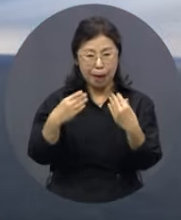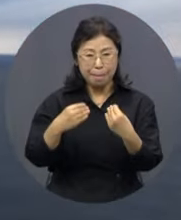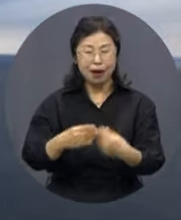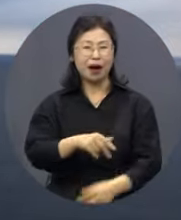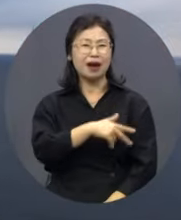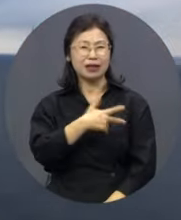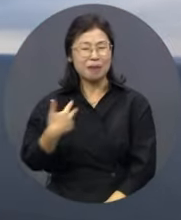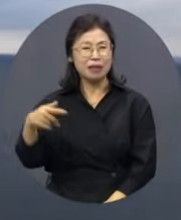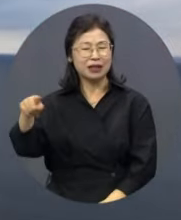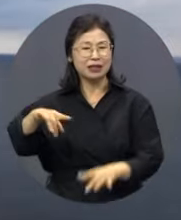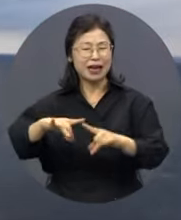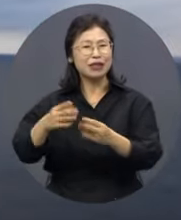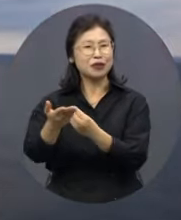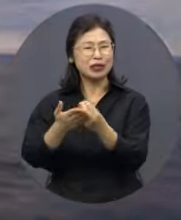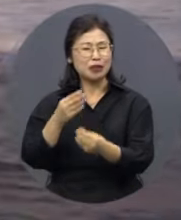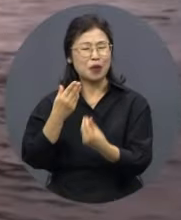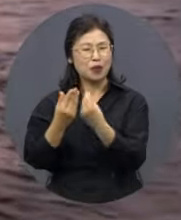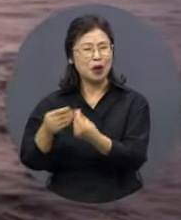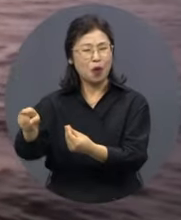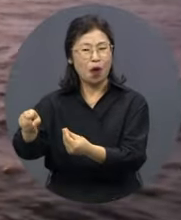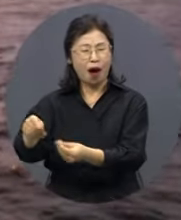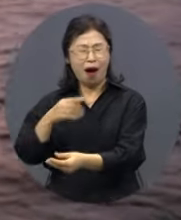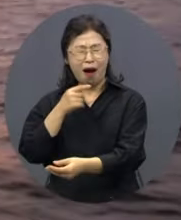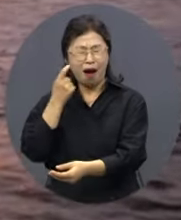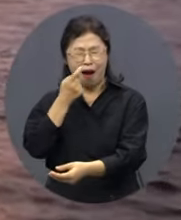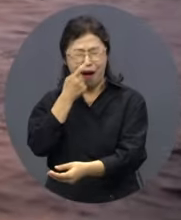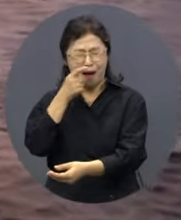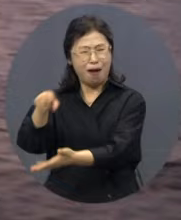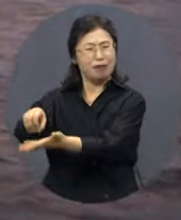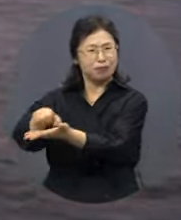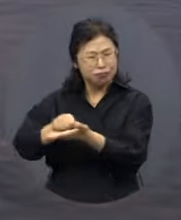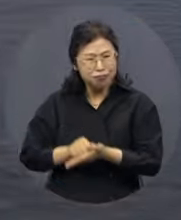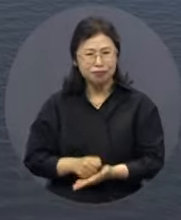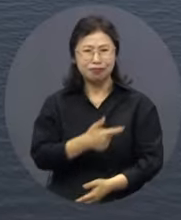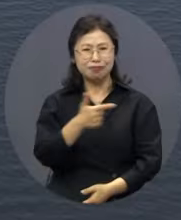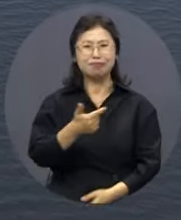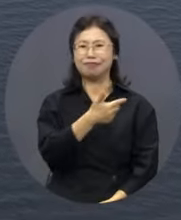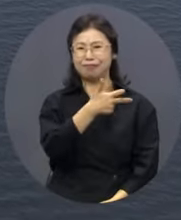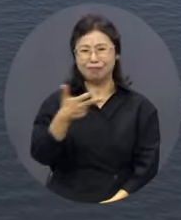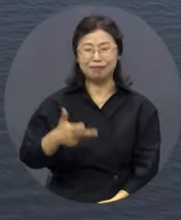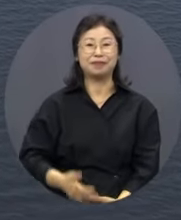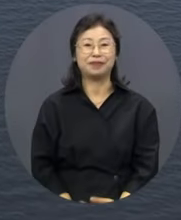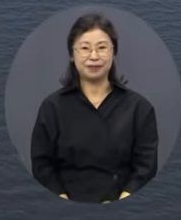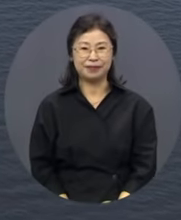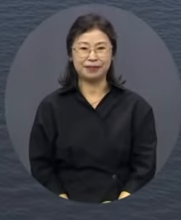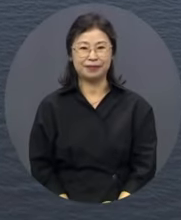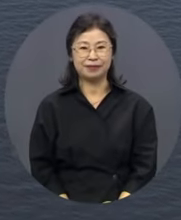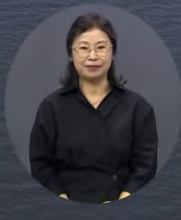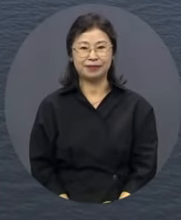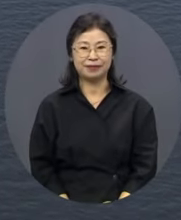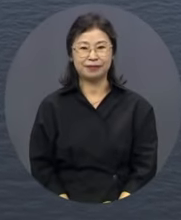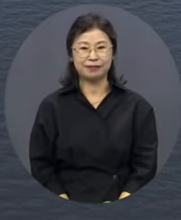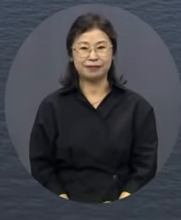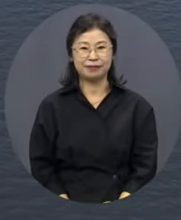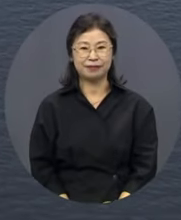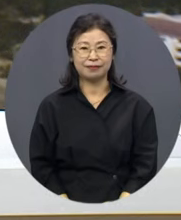덴마크의 에너지섬 사례는 중요한 시사점을 주고 있습니다 MBC 뉴스